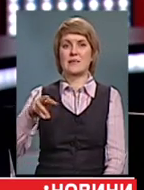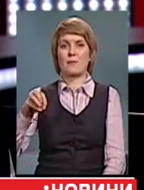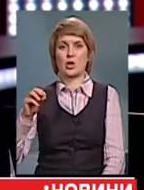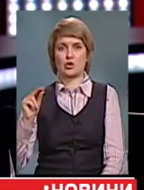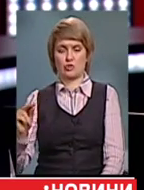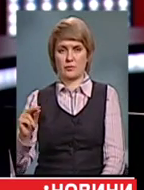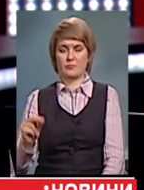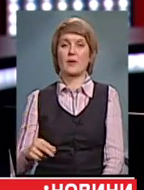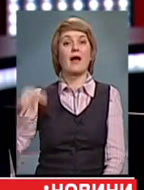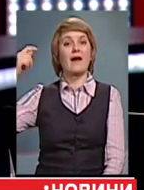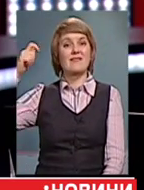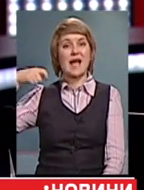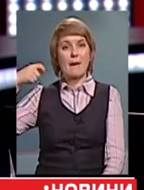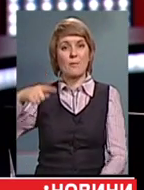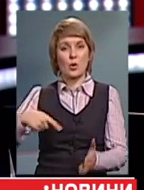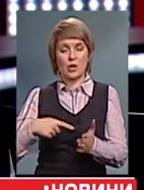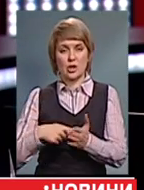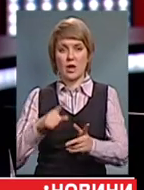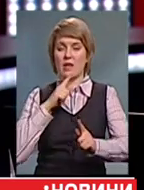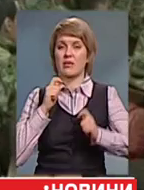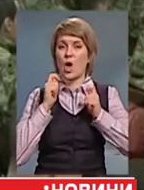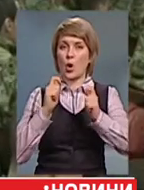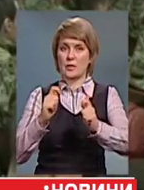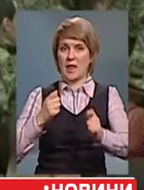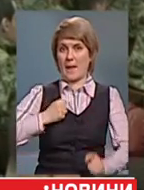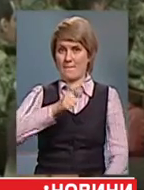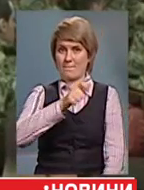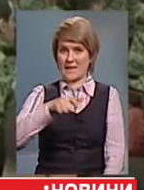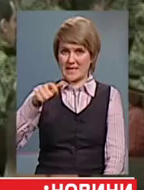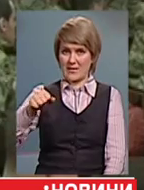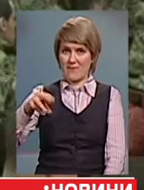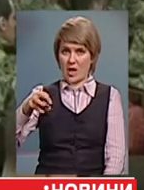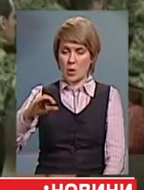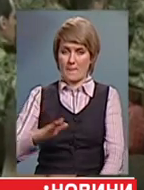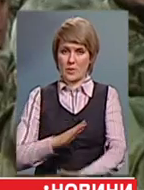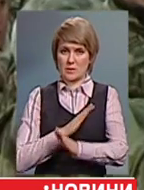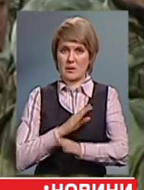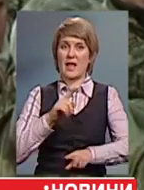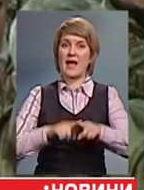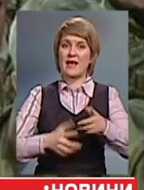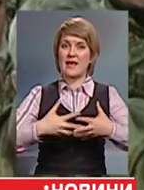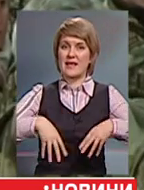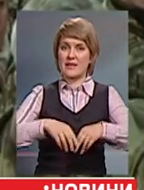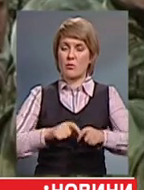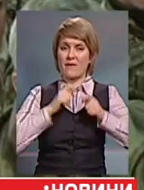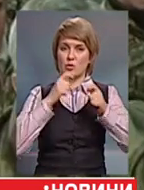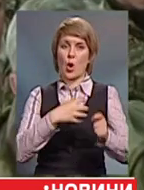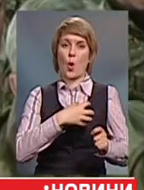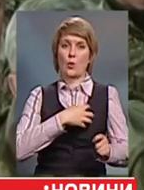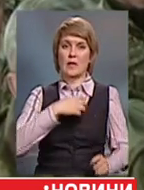В Запоріжжі нагородили бійців АТО посмертно. Їхнім рідним вручили ордени Богдана Хмельницького і за мужність 3-го